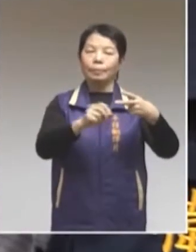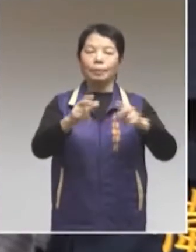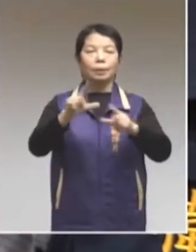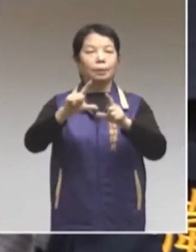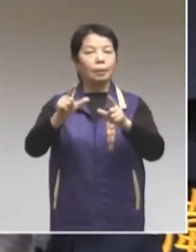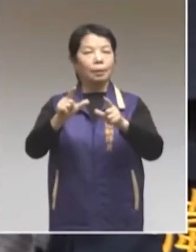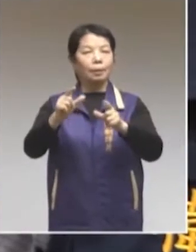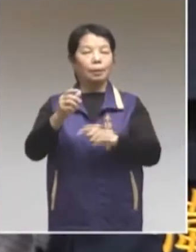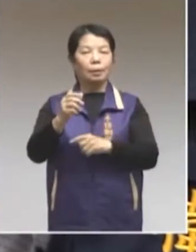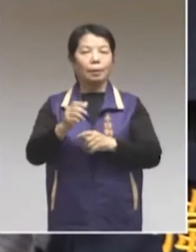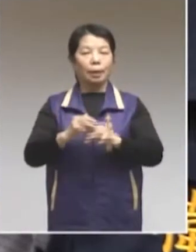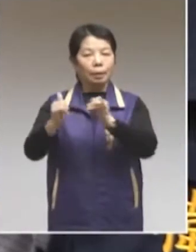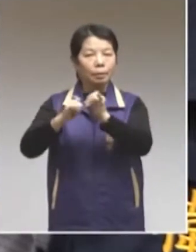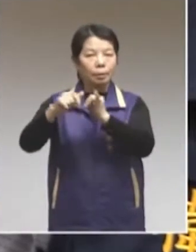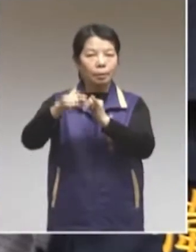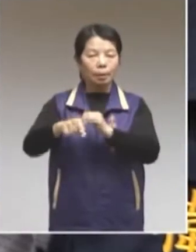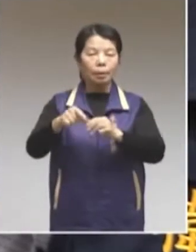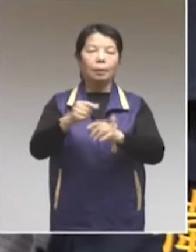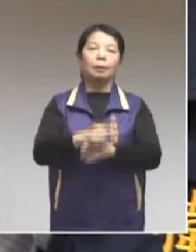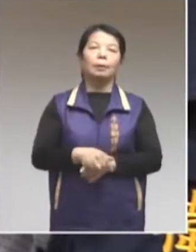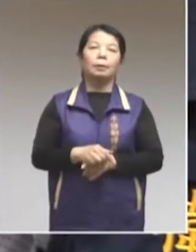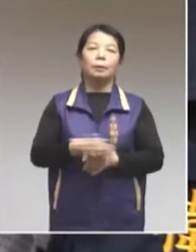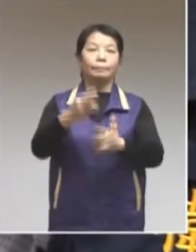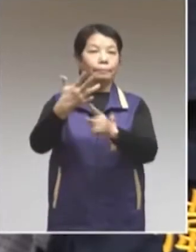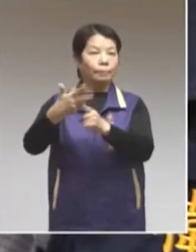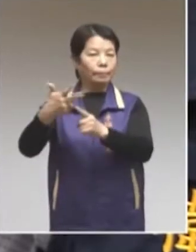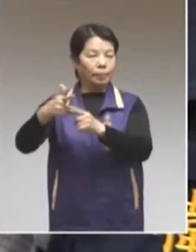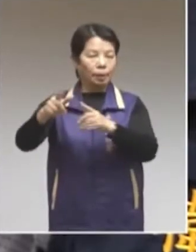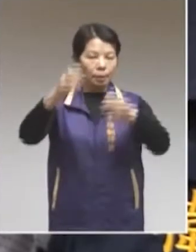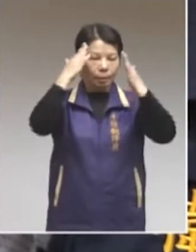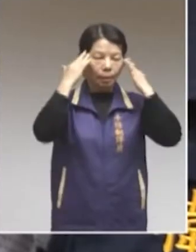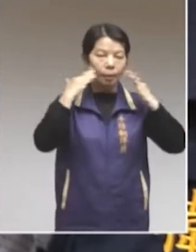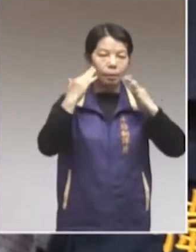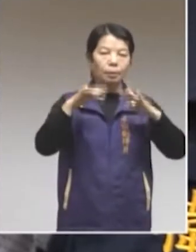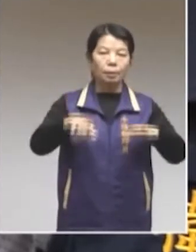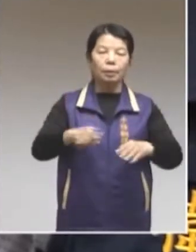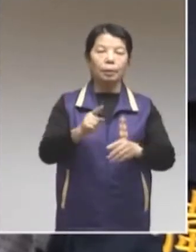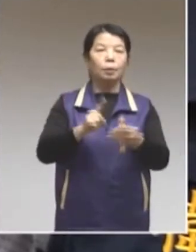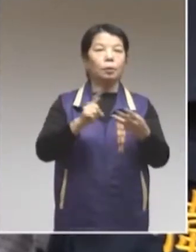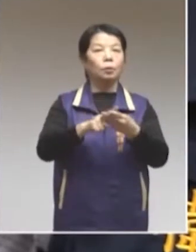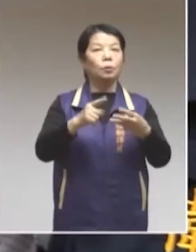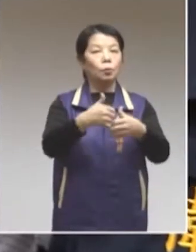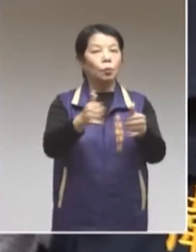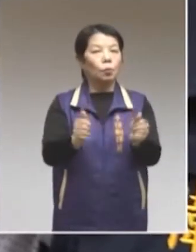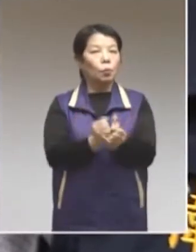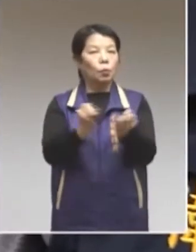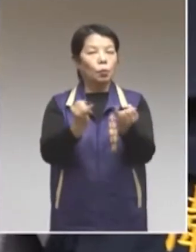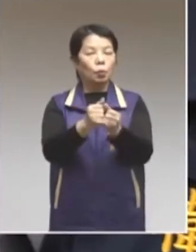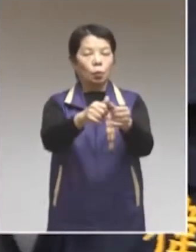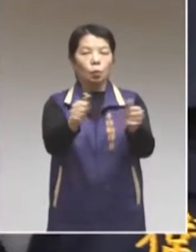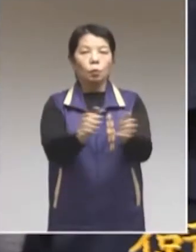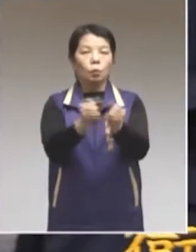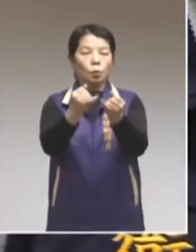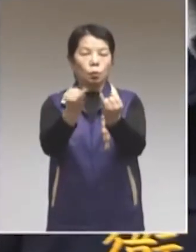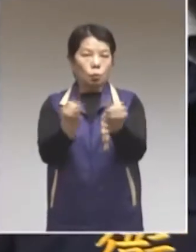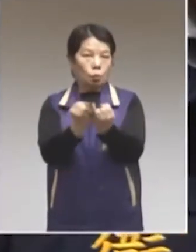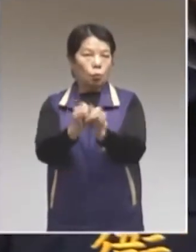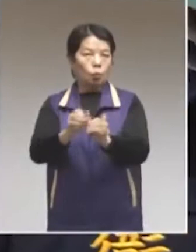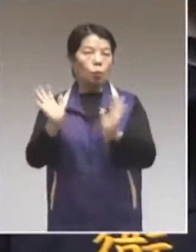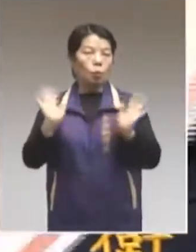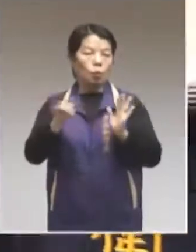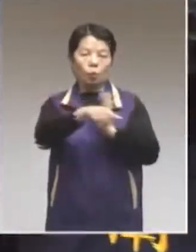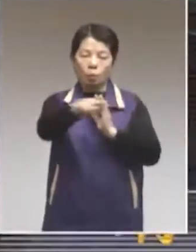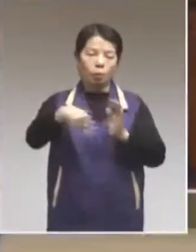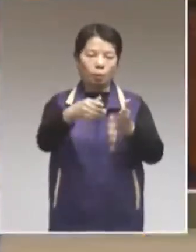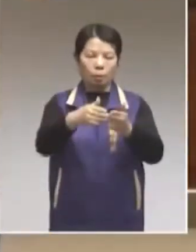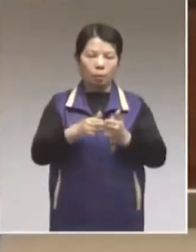社也是三民路的 7-Eleven，还有南子区的主要商场，还有全联福利中心。以及大社的吓一